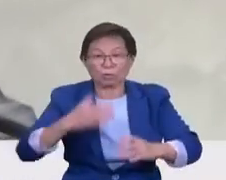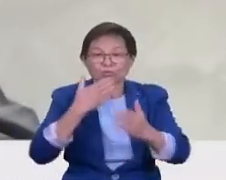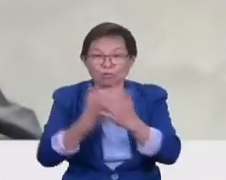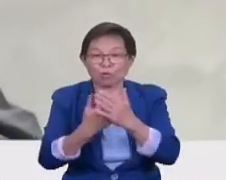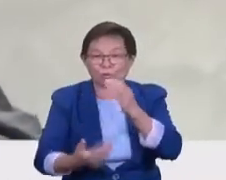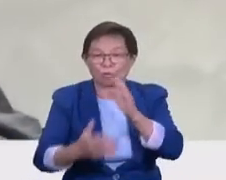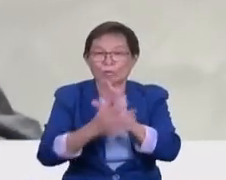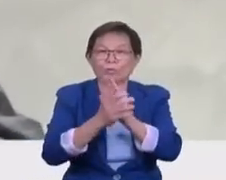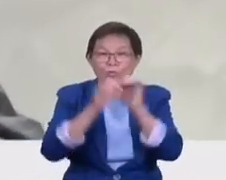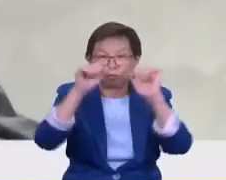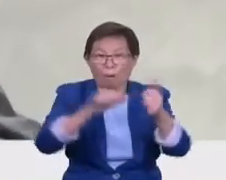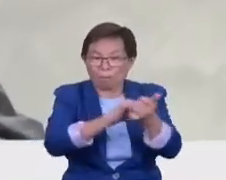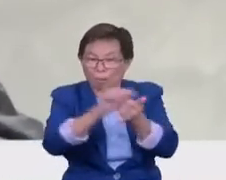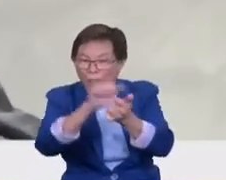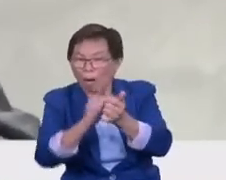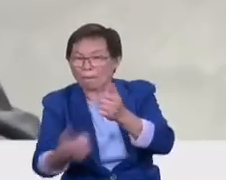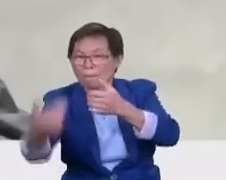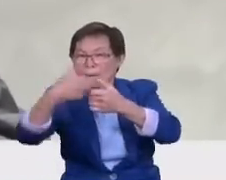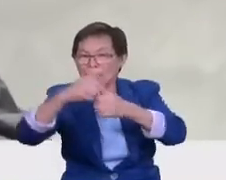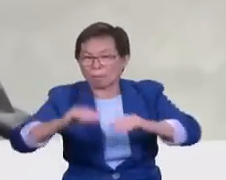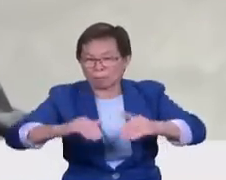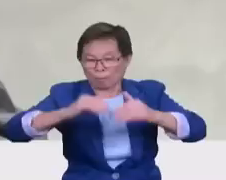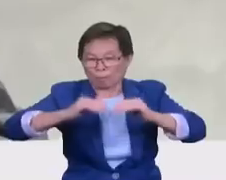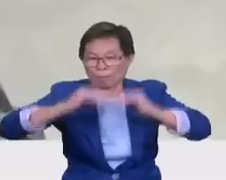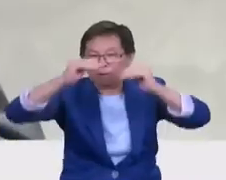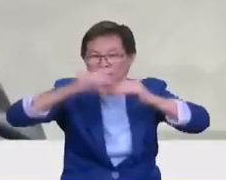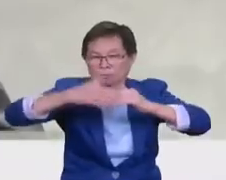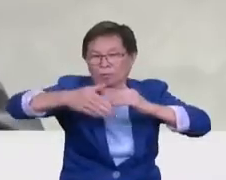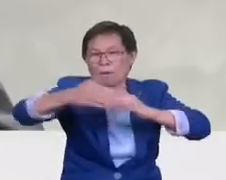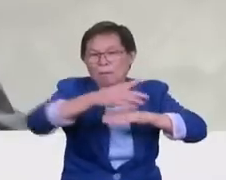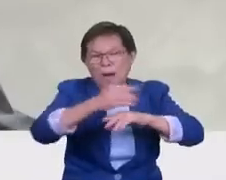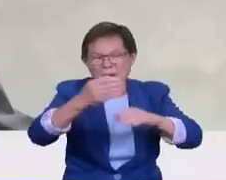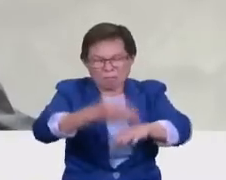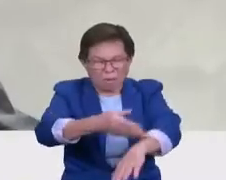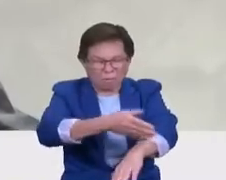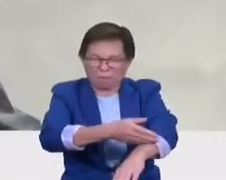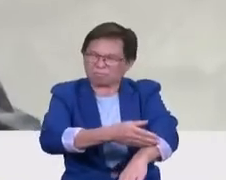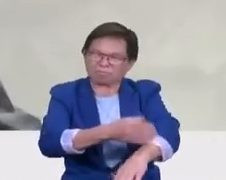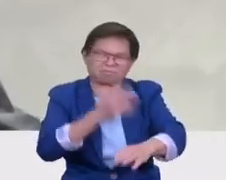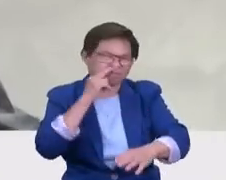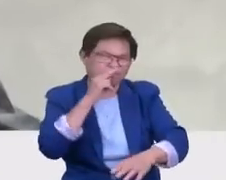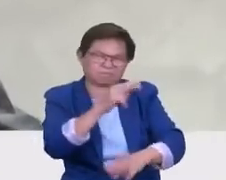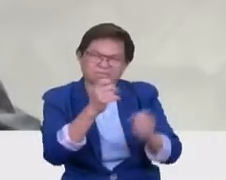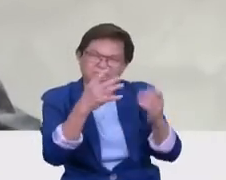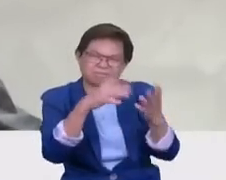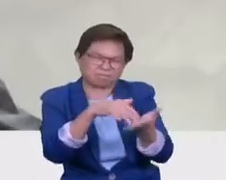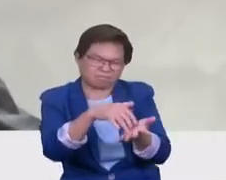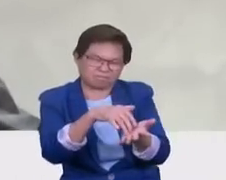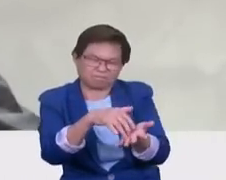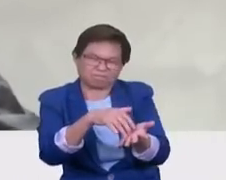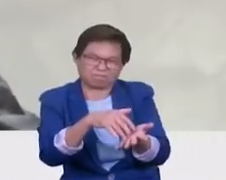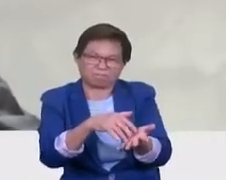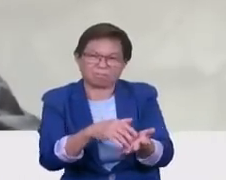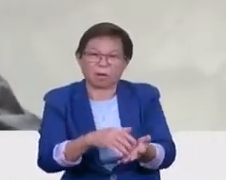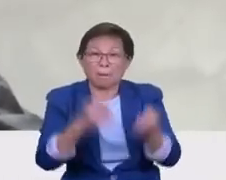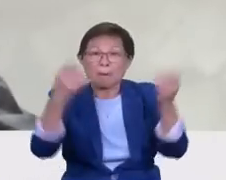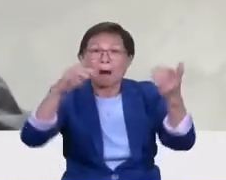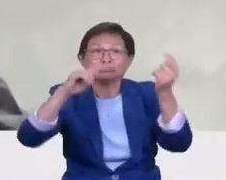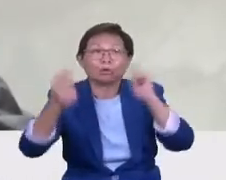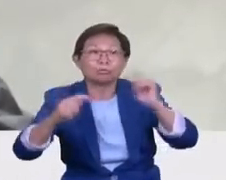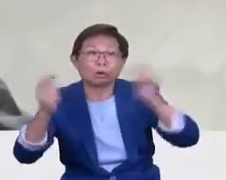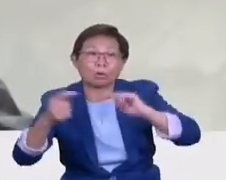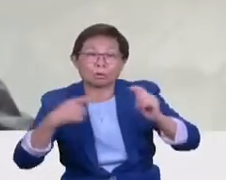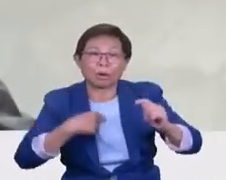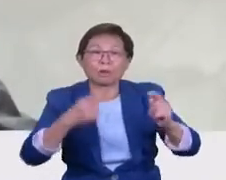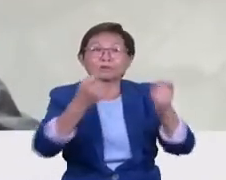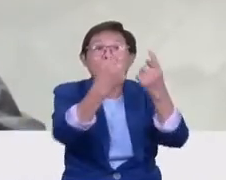layak ke peringkat seterusnya tapi daripada segi prestasi masih lagi banyak kelemahan ya kalau lihat banyak pertukaran yang saya lakukan dalam